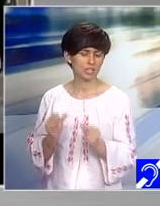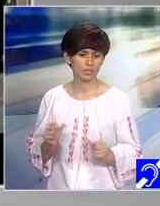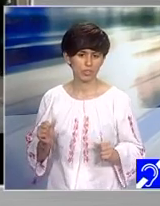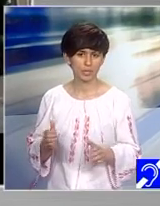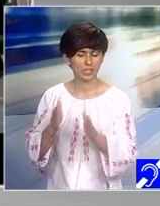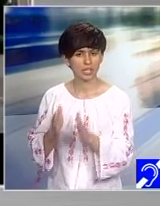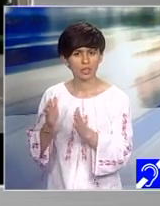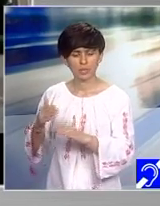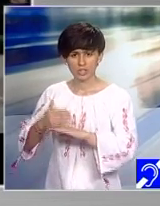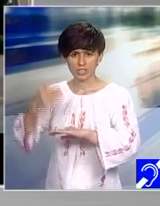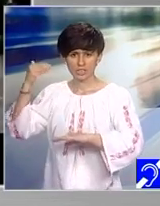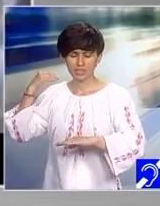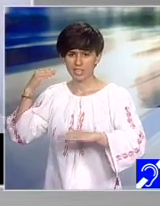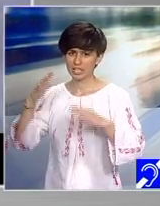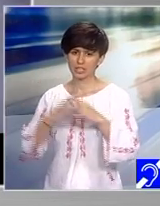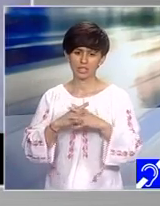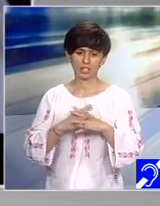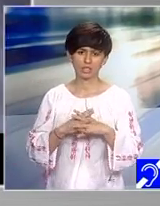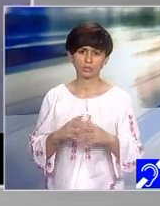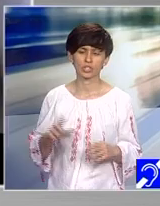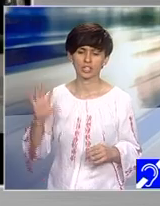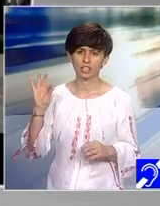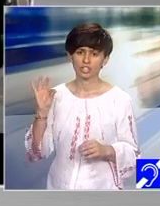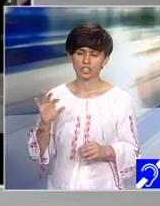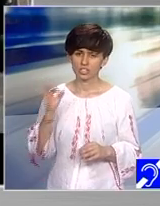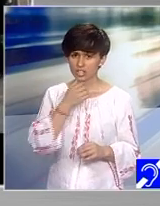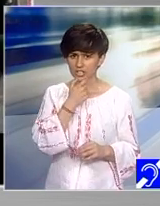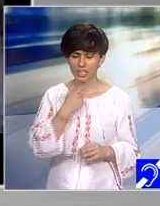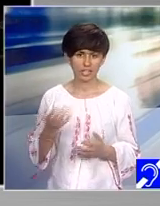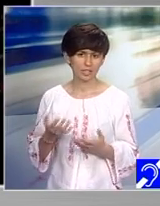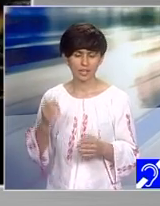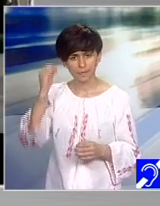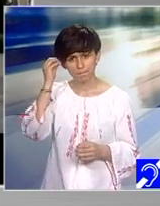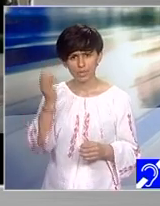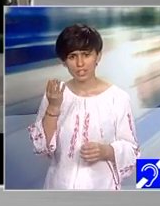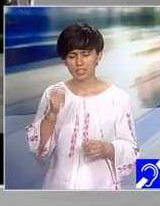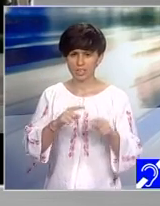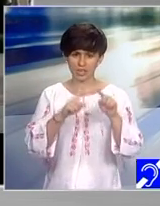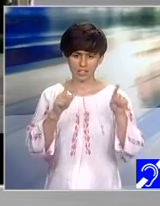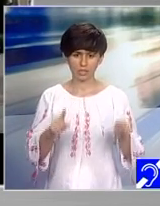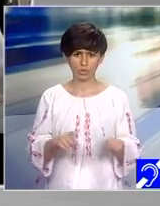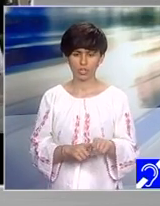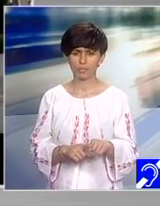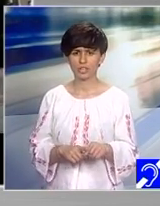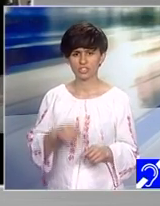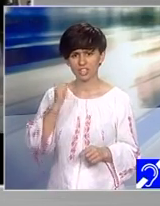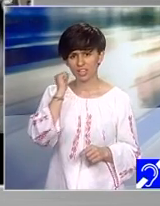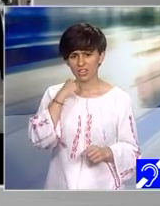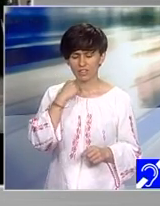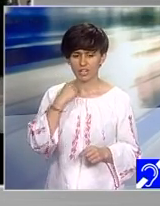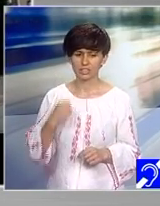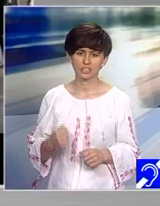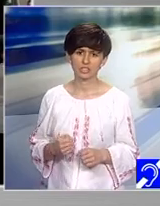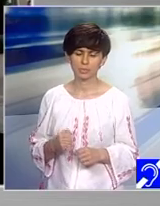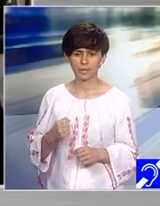perioada de dinainte de Revoluție, în cei aproape 50 de ani, în care s-a creat o imagine, zică, falsă despre ceea ce înseamnă